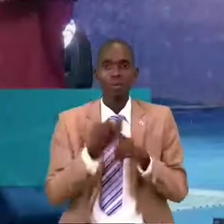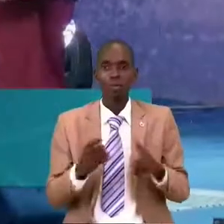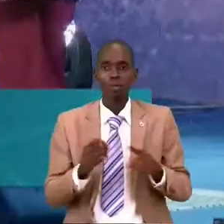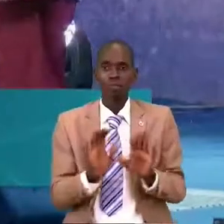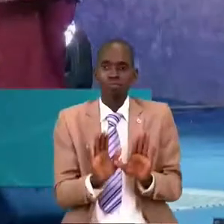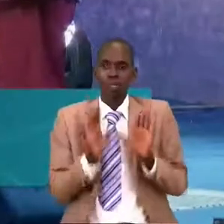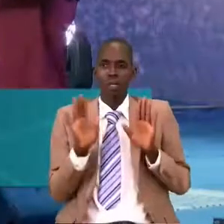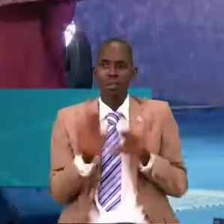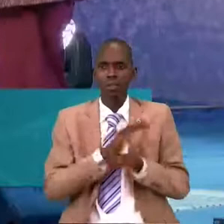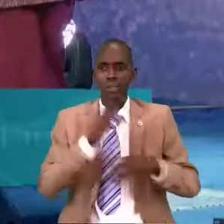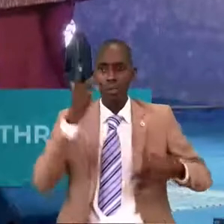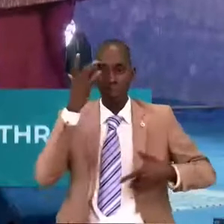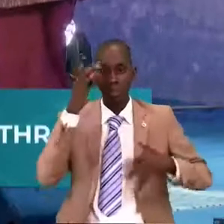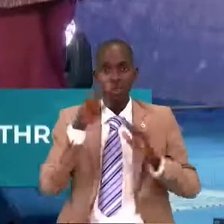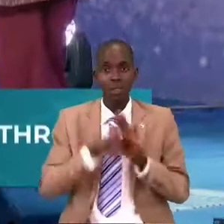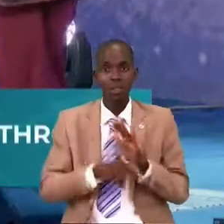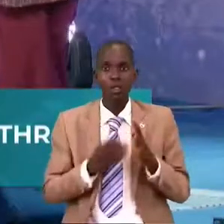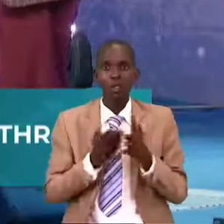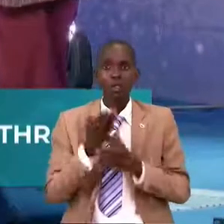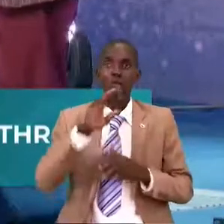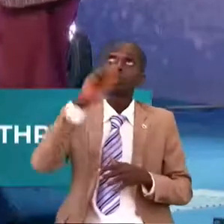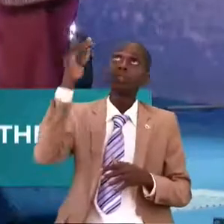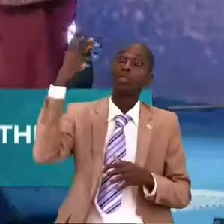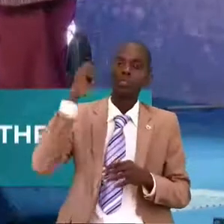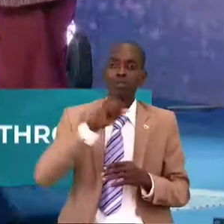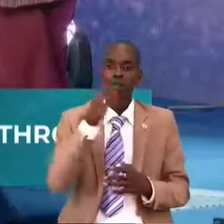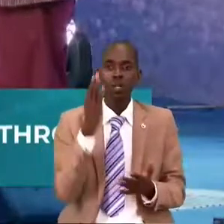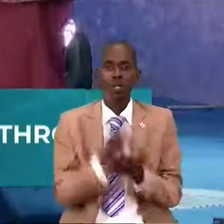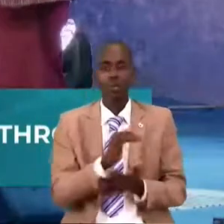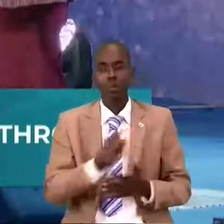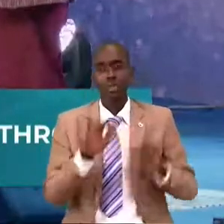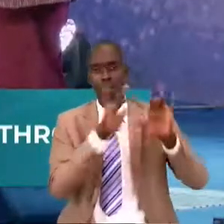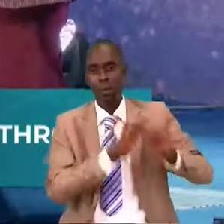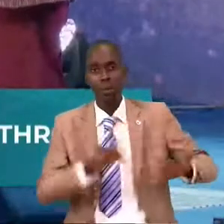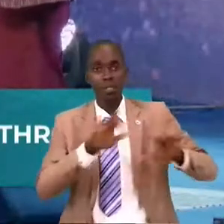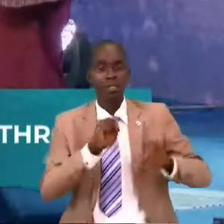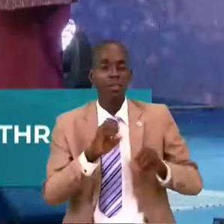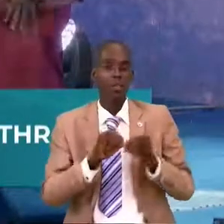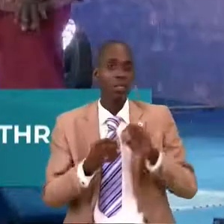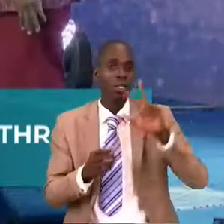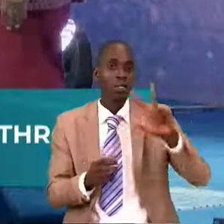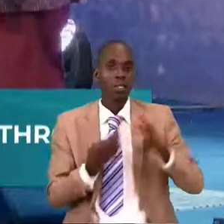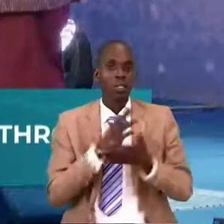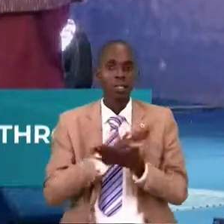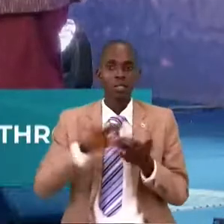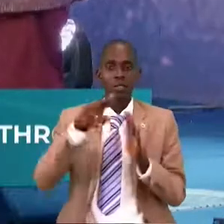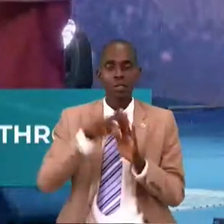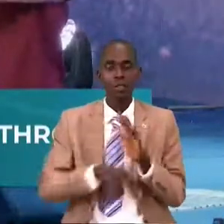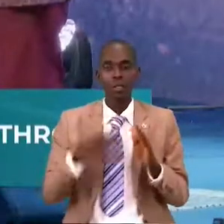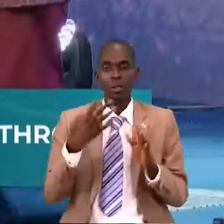Troisième point, la justice des saints fidèles par les miséricordes préservées